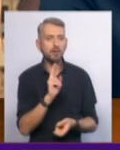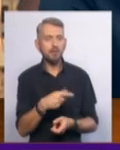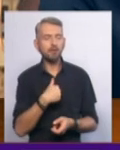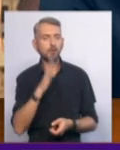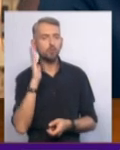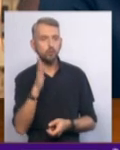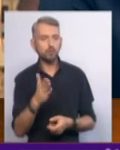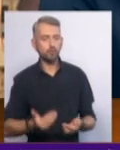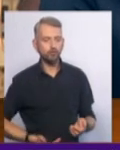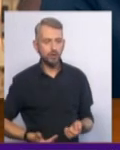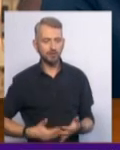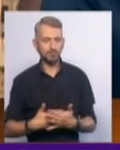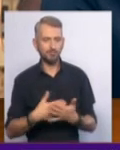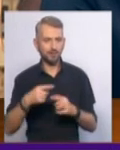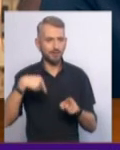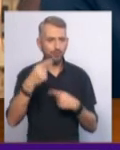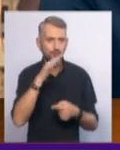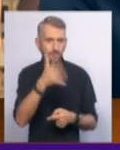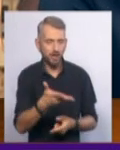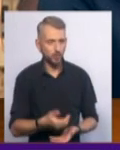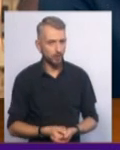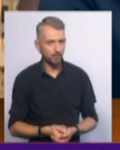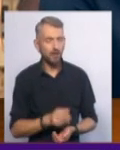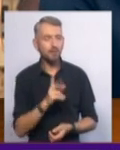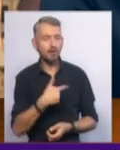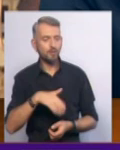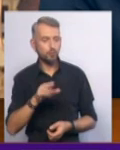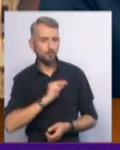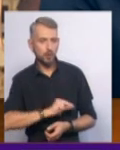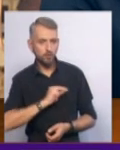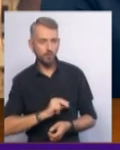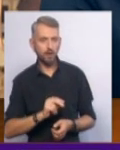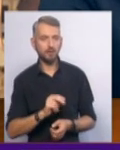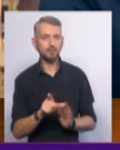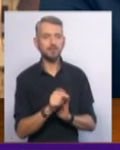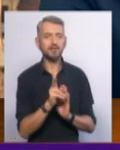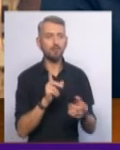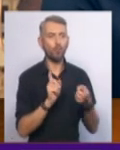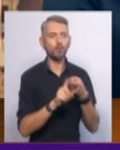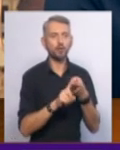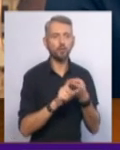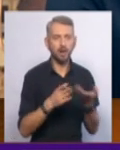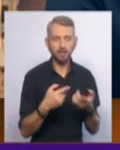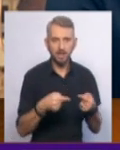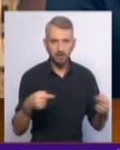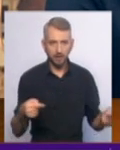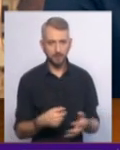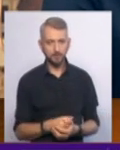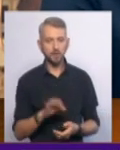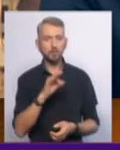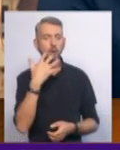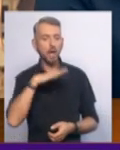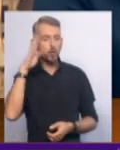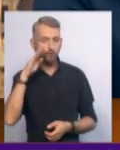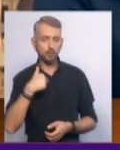будемо жити, наприклад, наступні 5 років, як ми будемо працювати, з ким нам контактувати і так далі. З приводу гарячої води